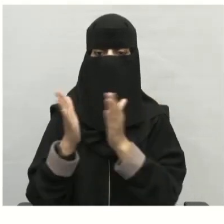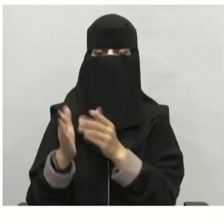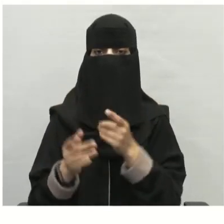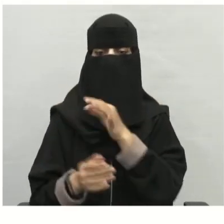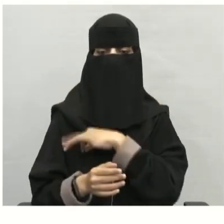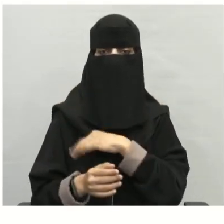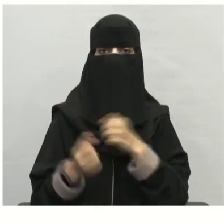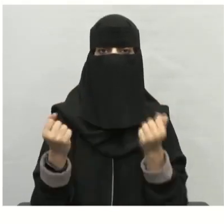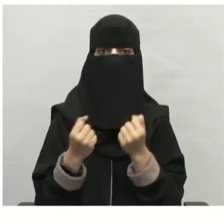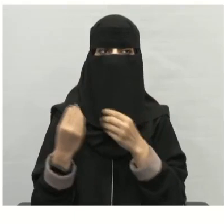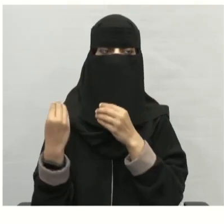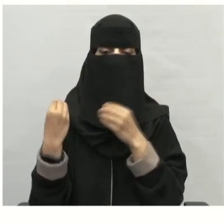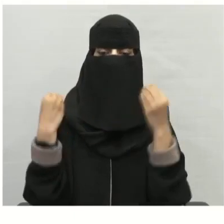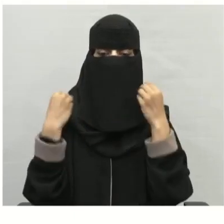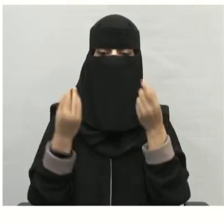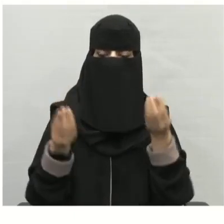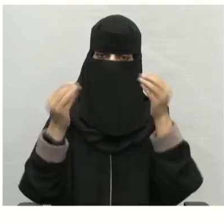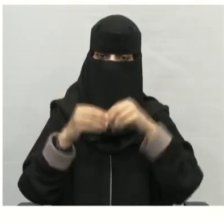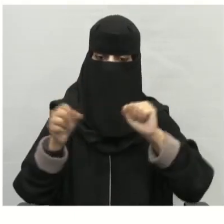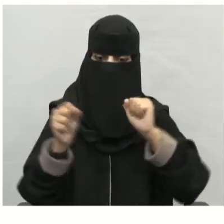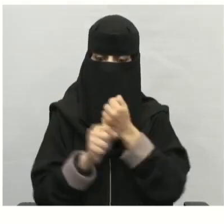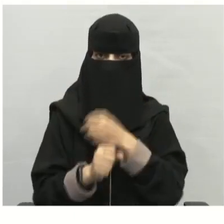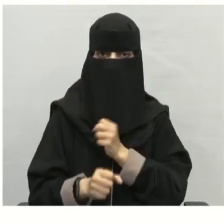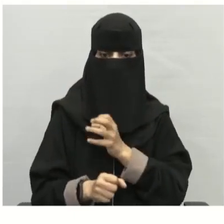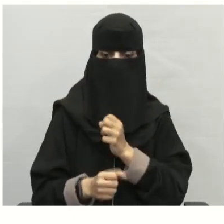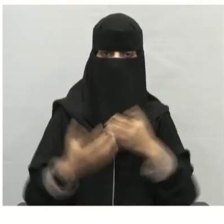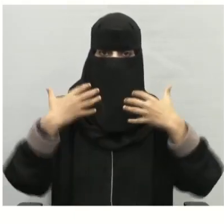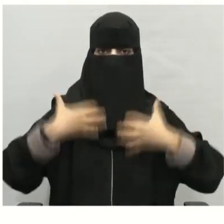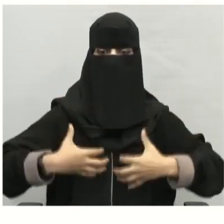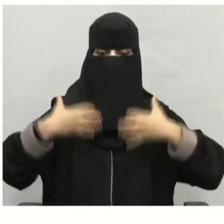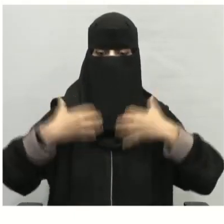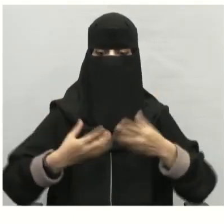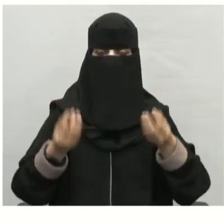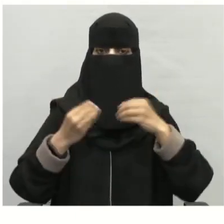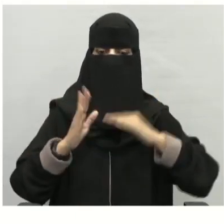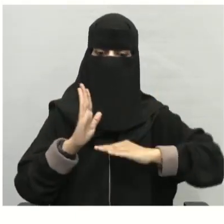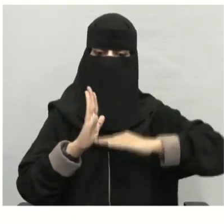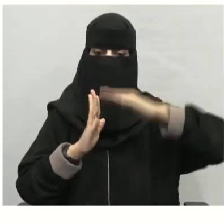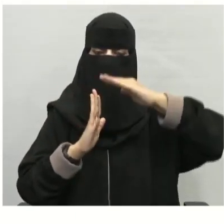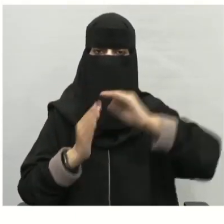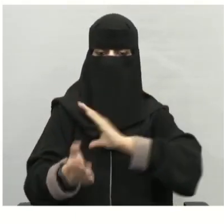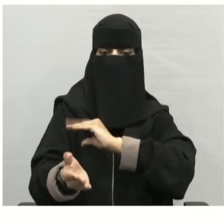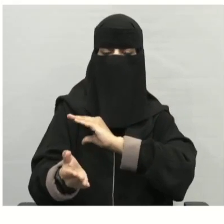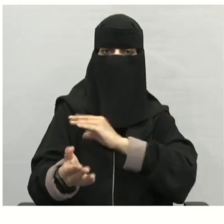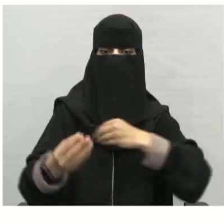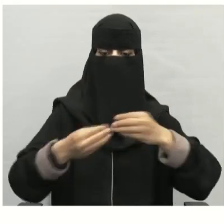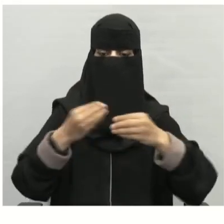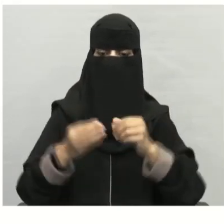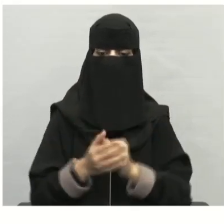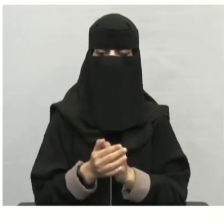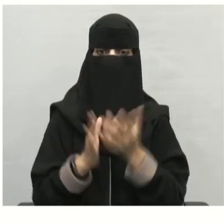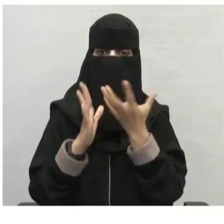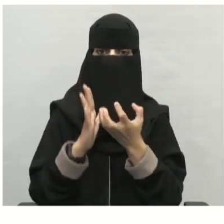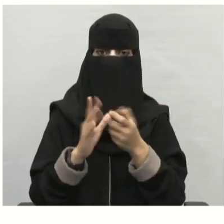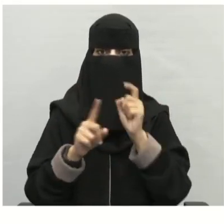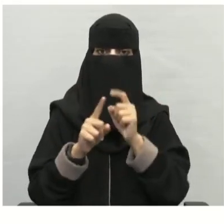فوائد النشاط البدني زياده كفاءه القلب والرئتين زياده مستوى كفاءه العضلات والمرونه